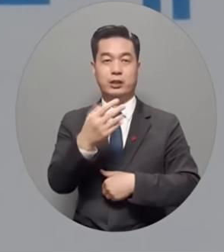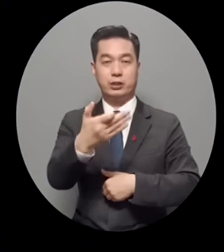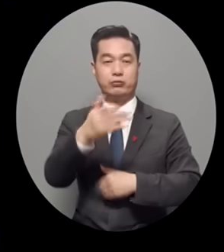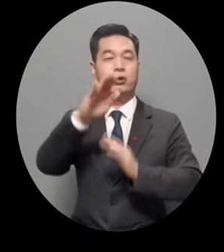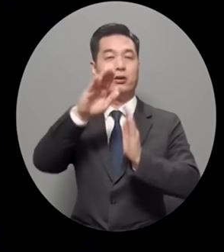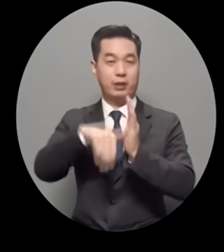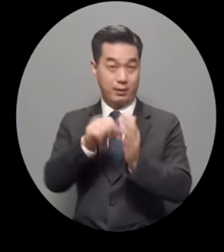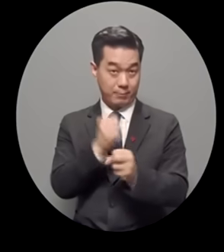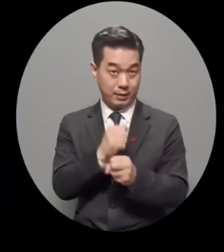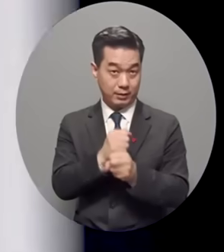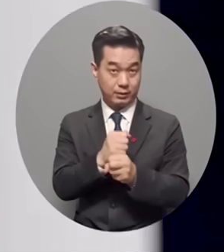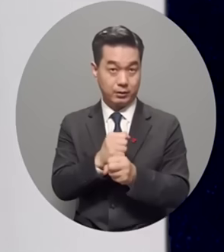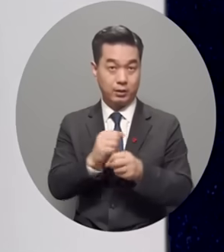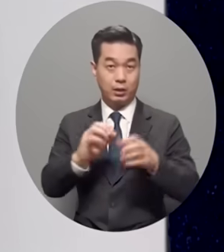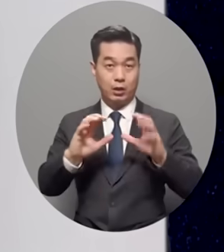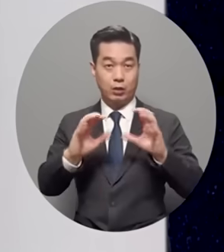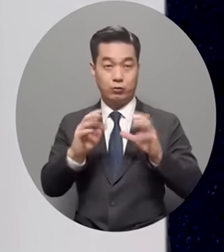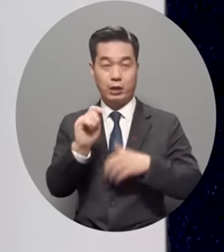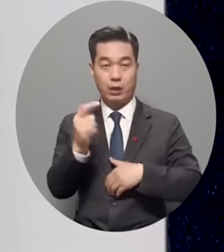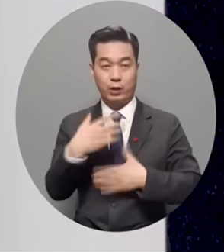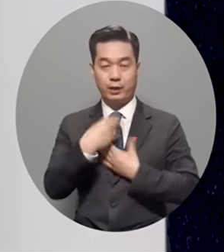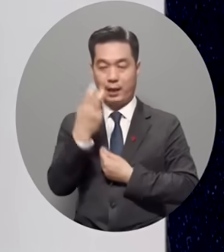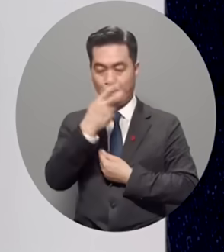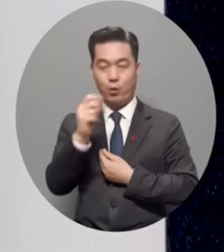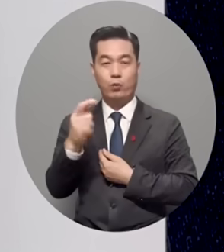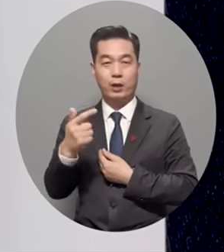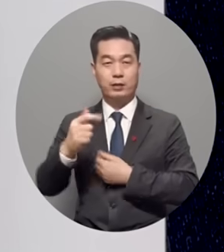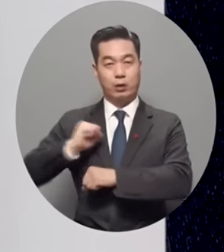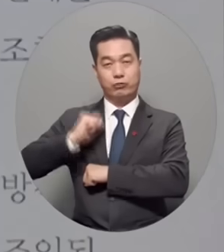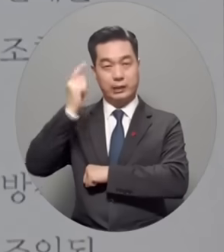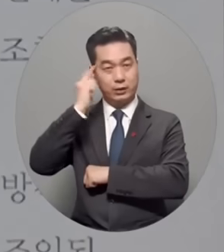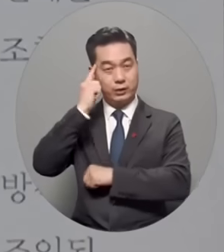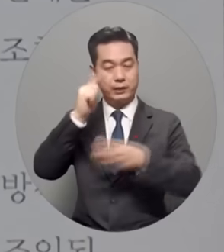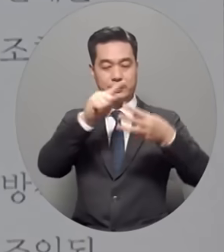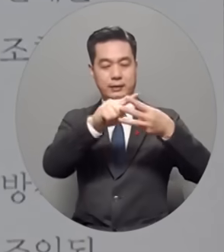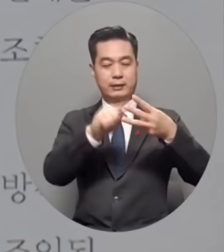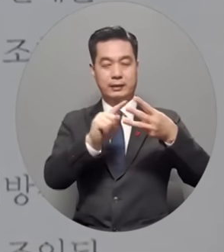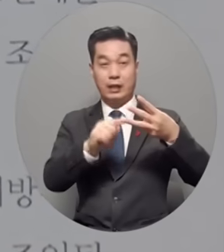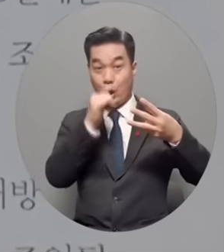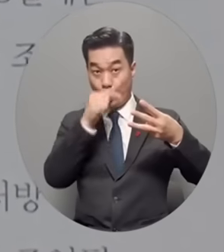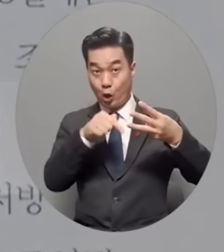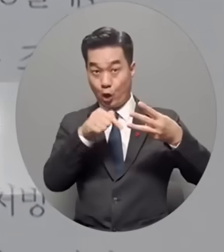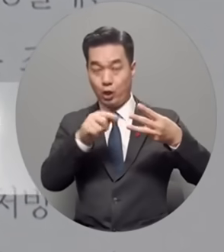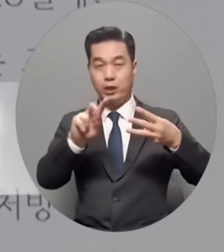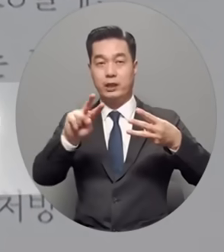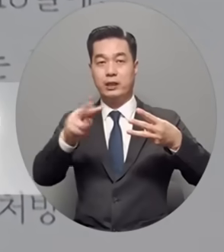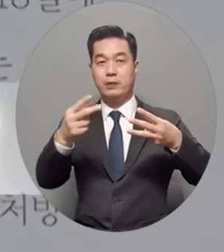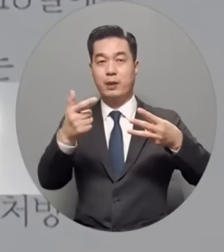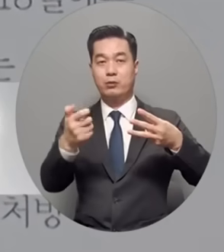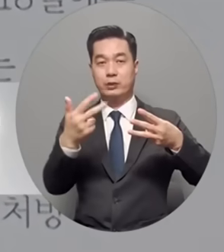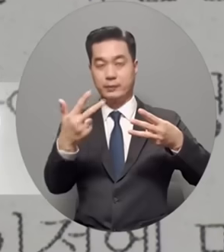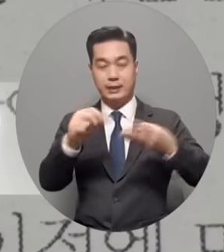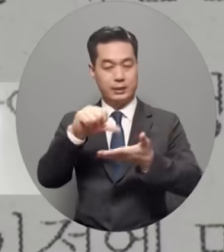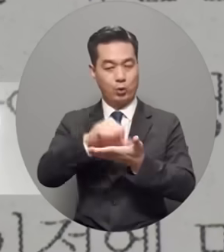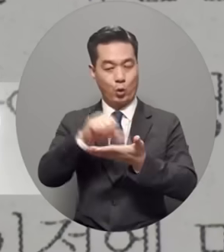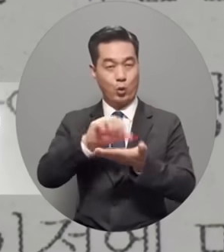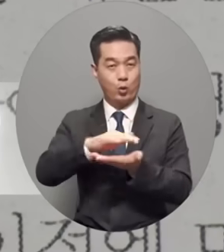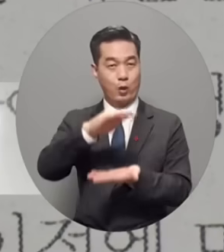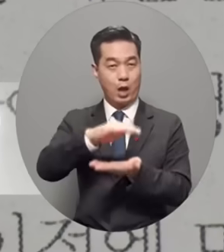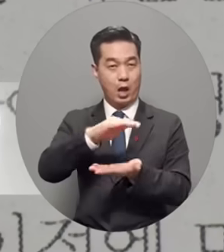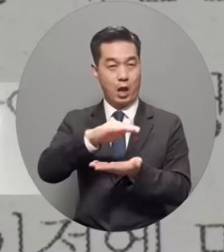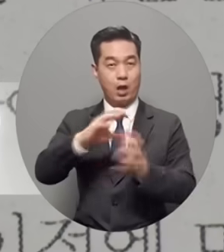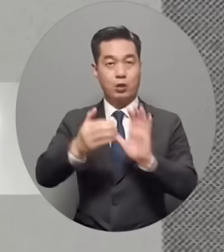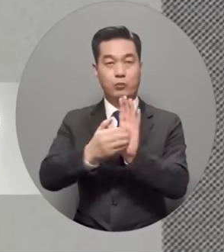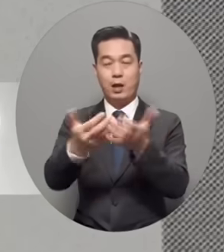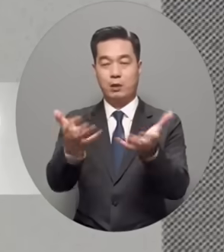것으로 국가관, 안보관, 군인 정신 3개 분야로 구성돼 있습니다. 267쪽 분량의 기존 교재에는 국방부